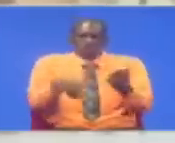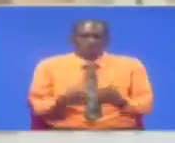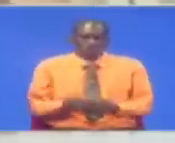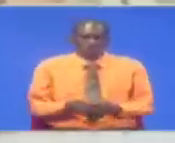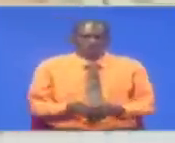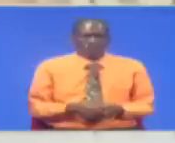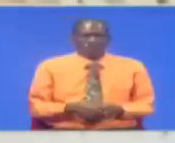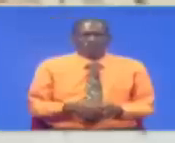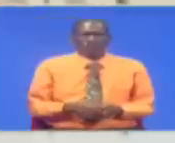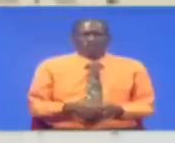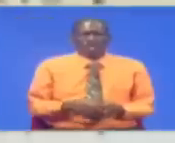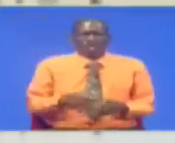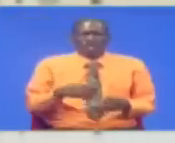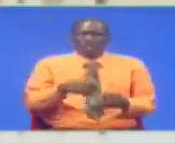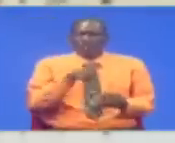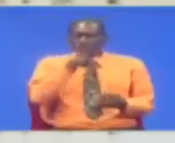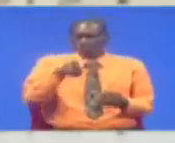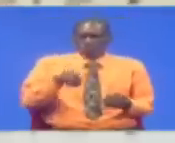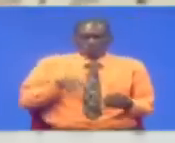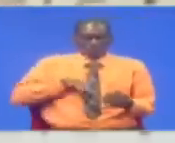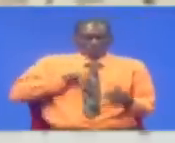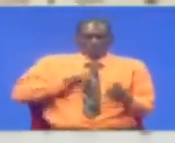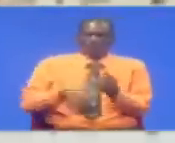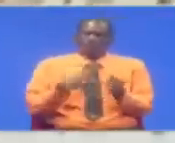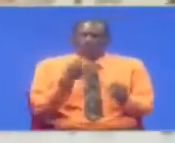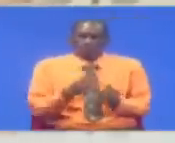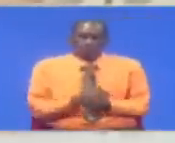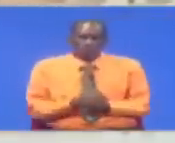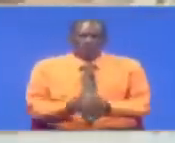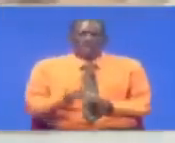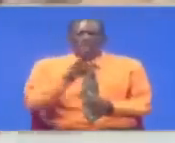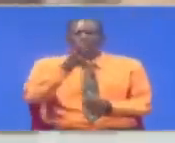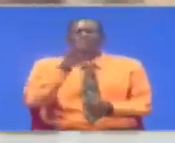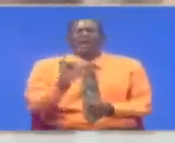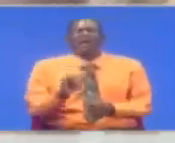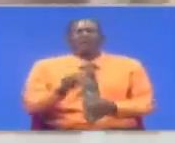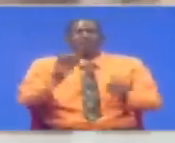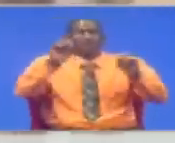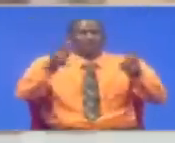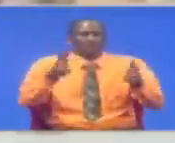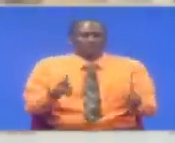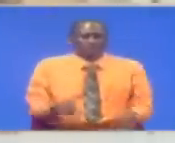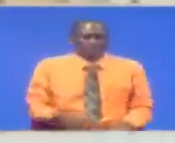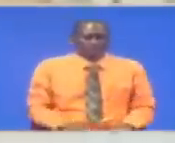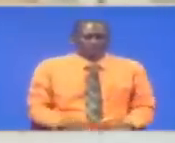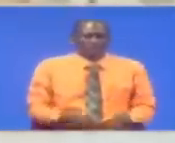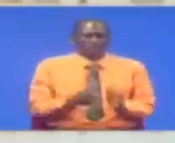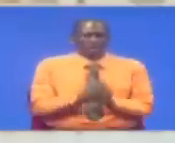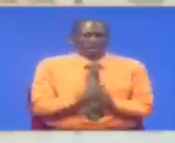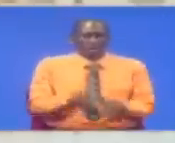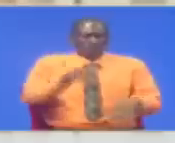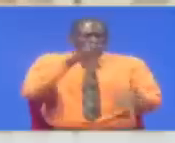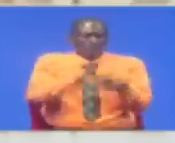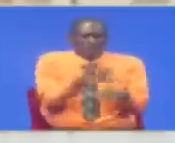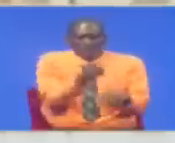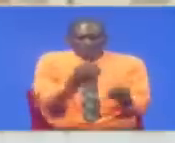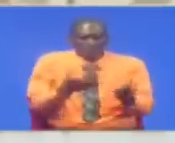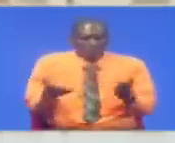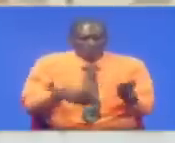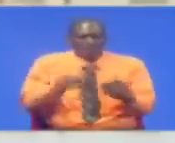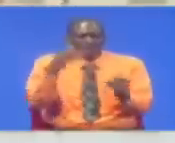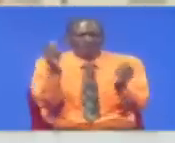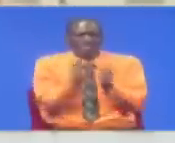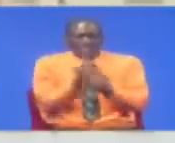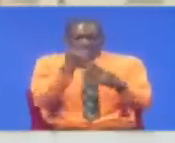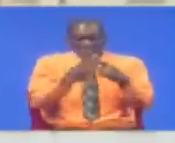Nonsense, ati bibi ya nani wewe? Ah, BBI, okay. Na munatonga pesa wapi kila nini miaka 10 ya